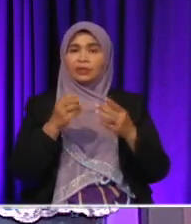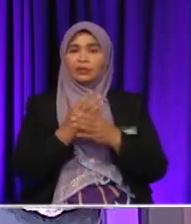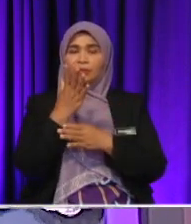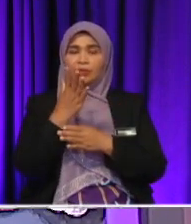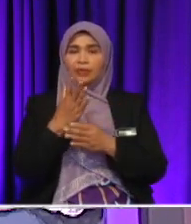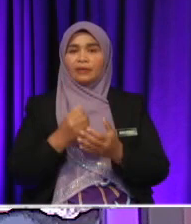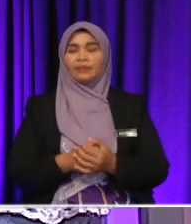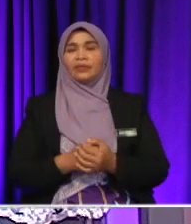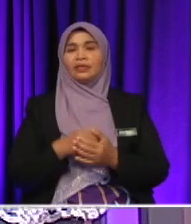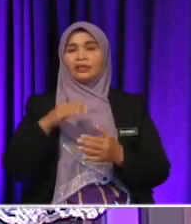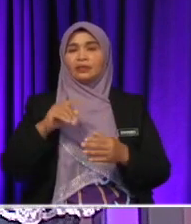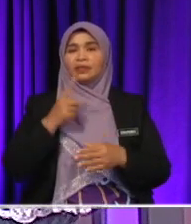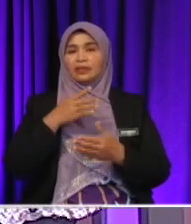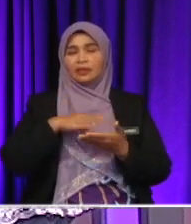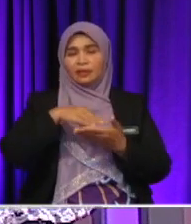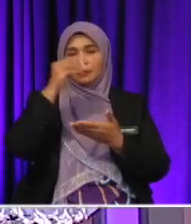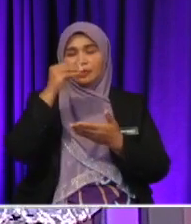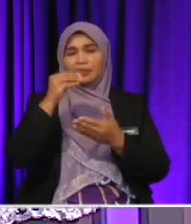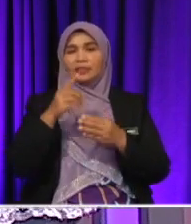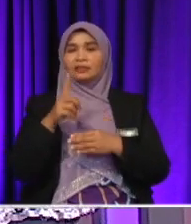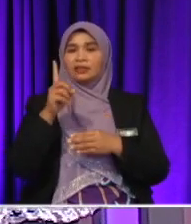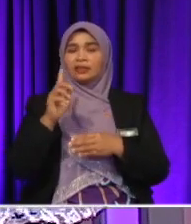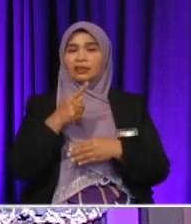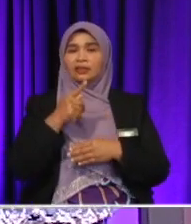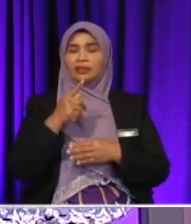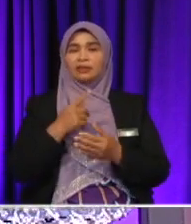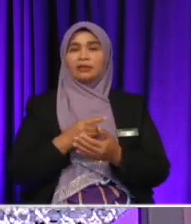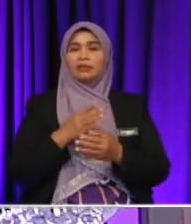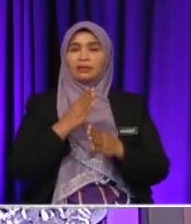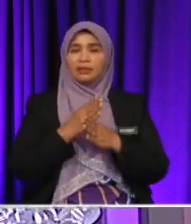habitat Sebelum kita belajar satu-satu Sebenarnya